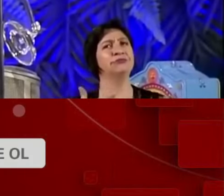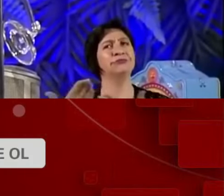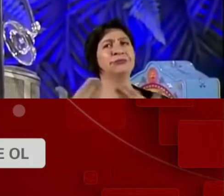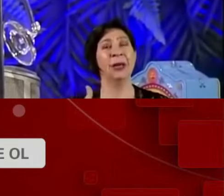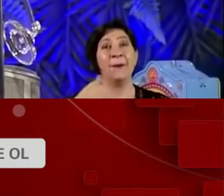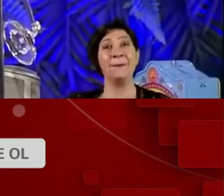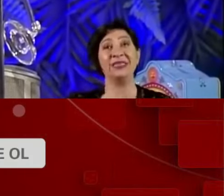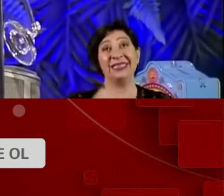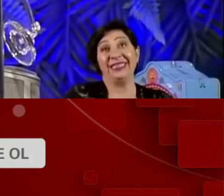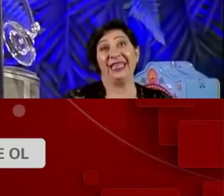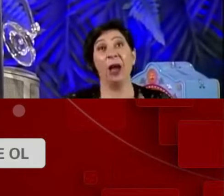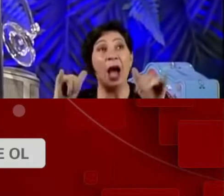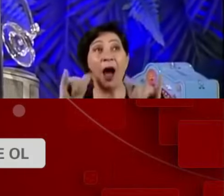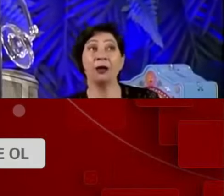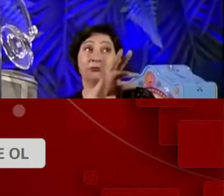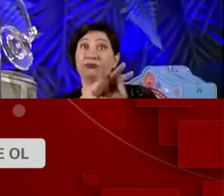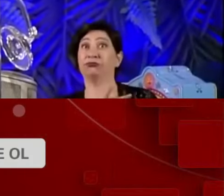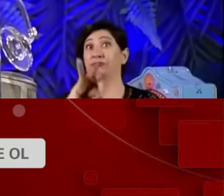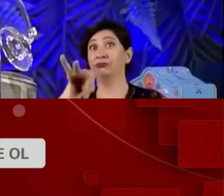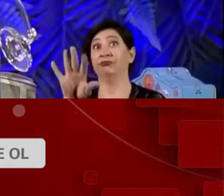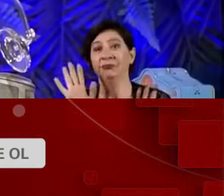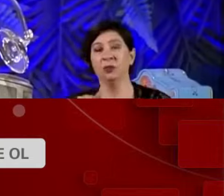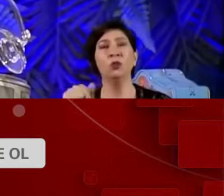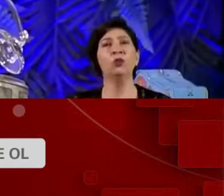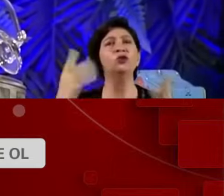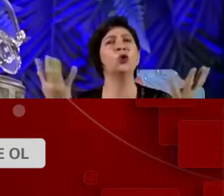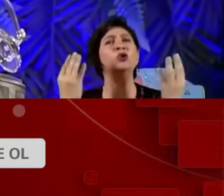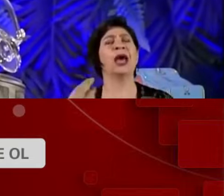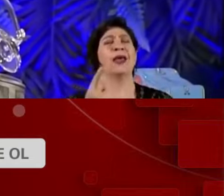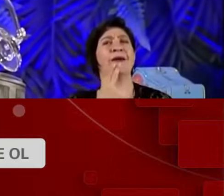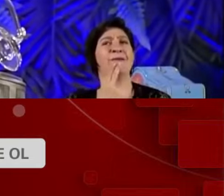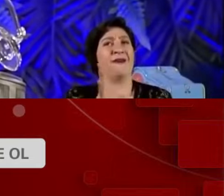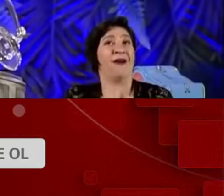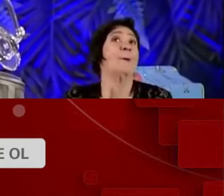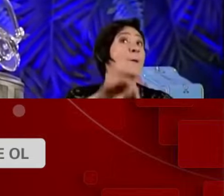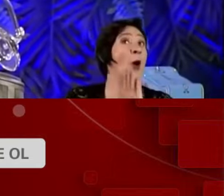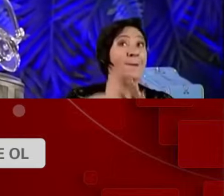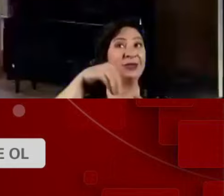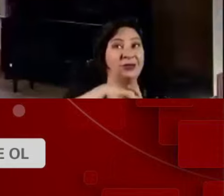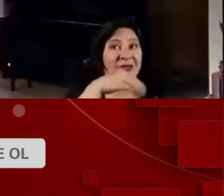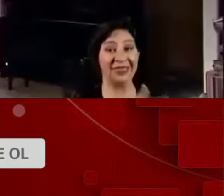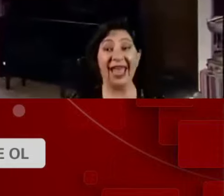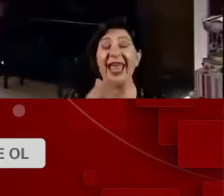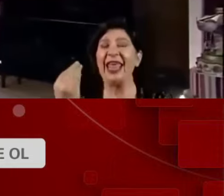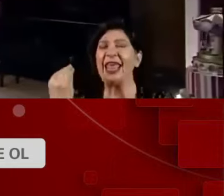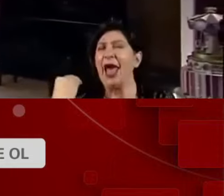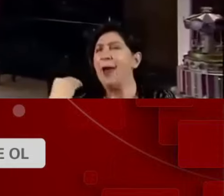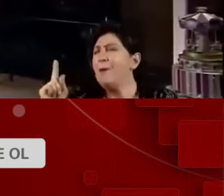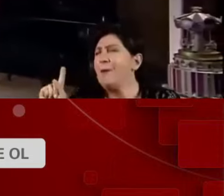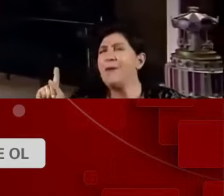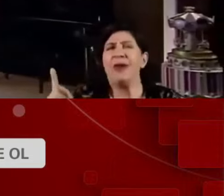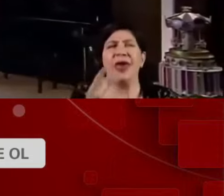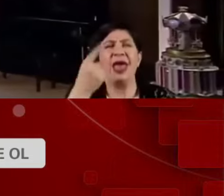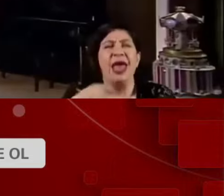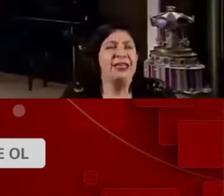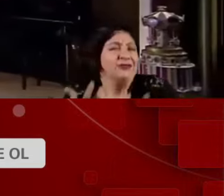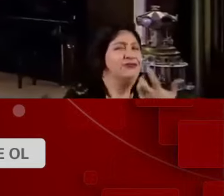basın danışmanıyla aynen böyle konuştum. Bugün çok güzel hanımefendiler var programda ve işte yepyeni